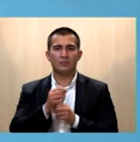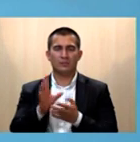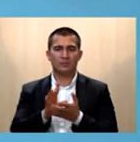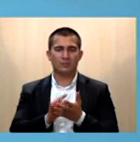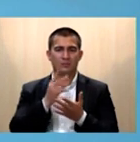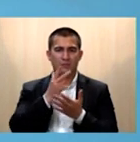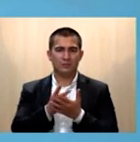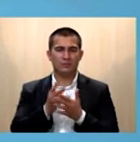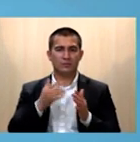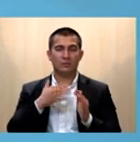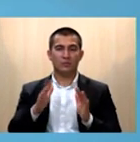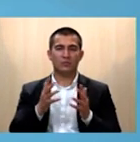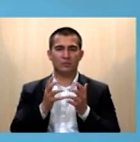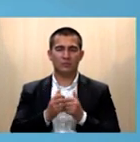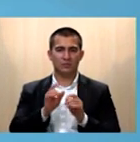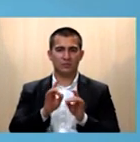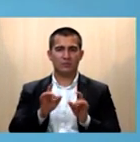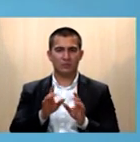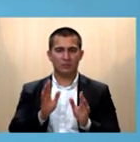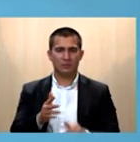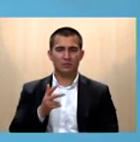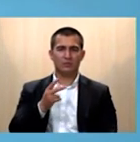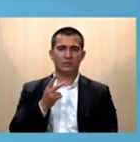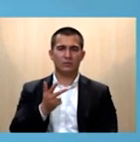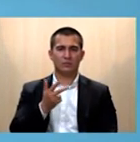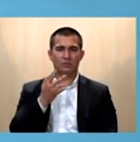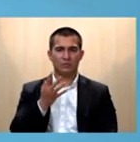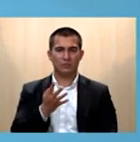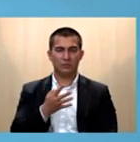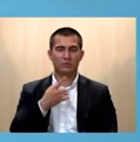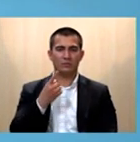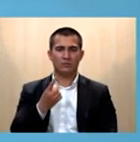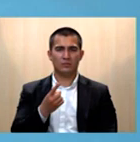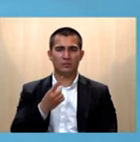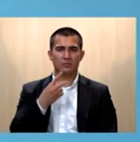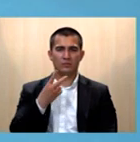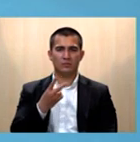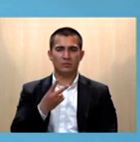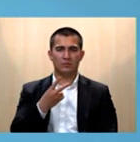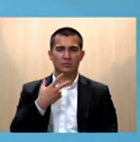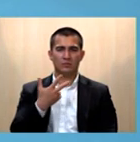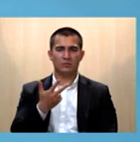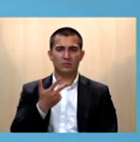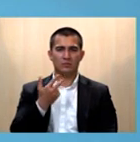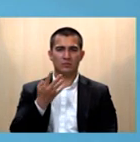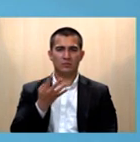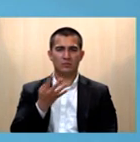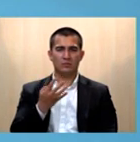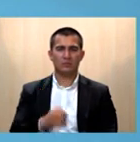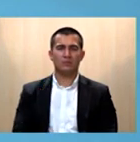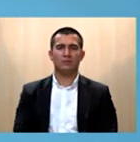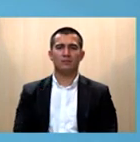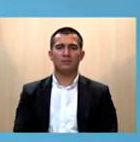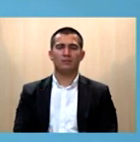2 3 4 1 2 3 4 1 2 3